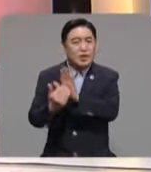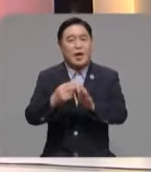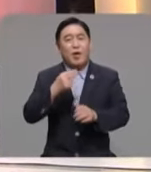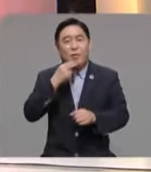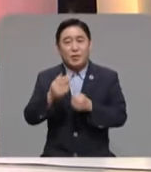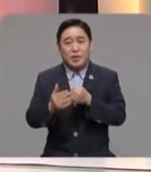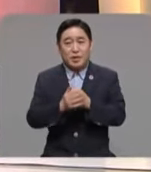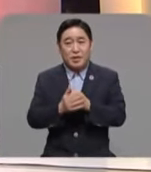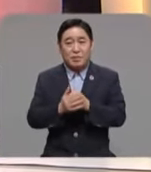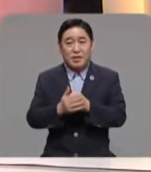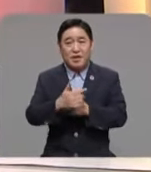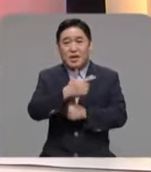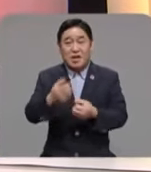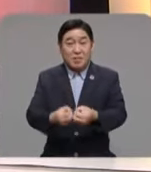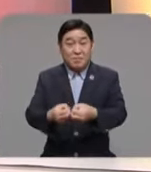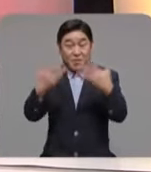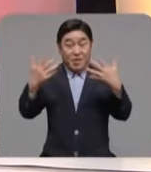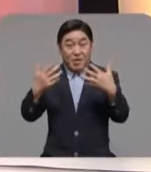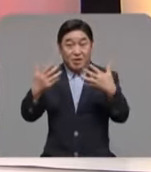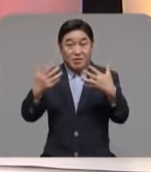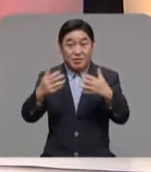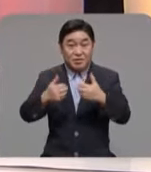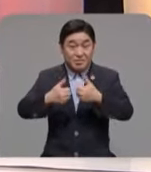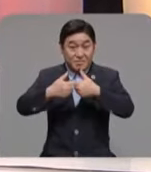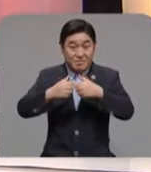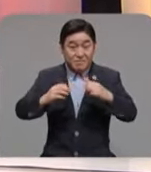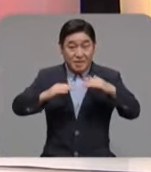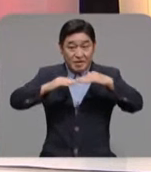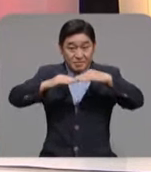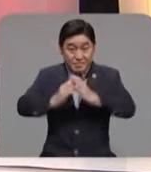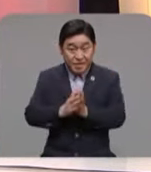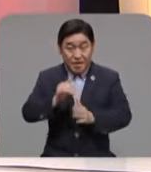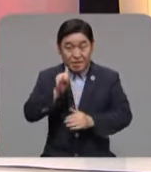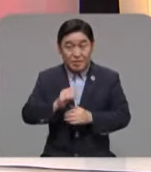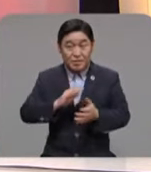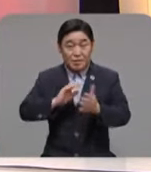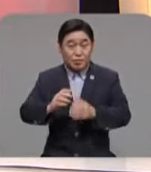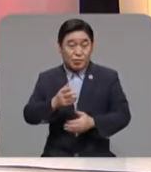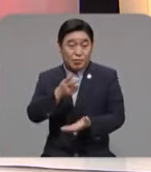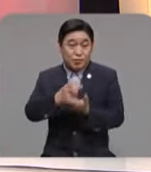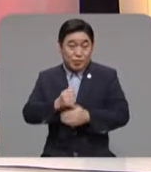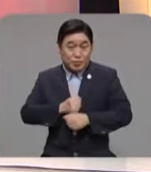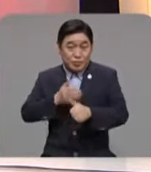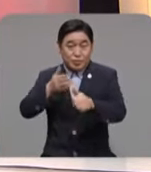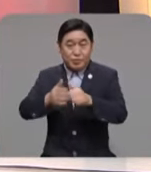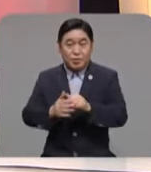때문에 대형 폭탄으로 네. 얼마든지 매몰시킬 수 있습니다. 저 토론의 룰을 지켜주십시오.